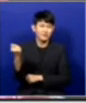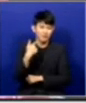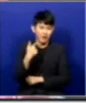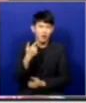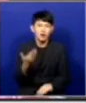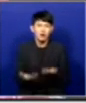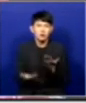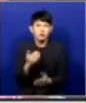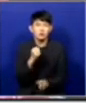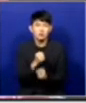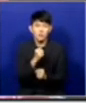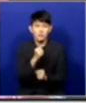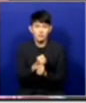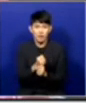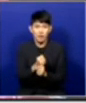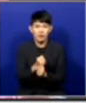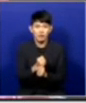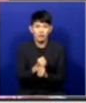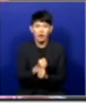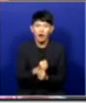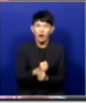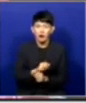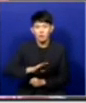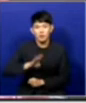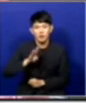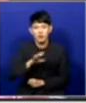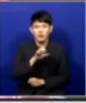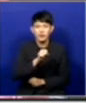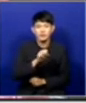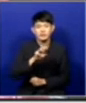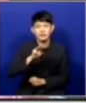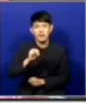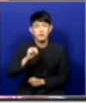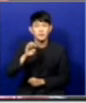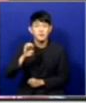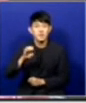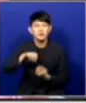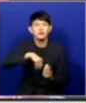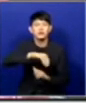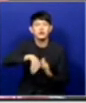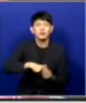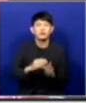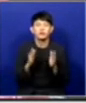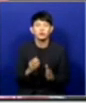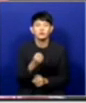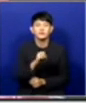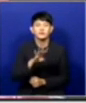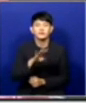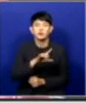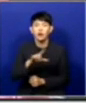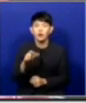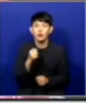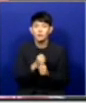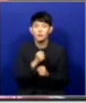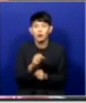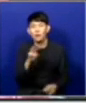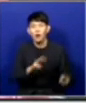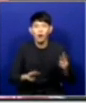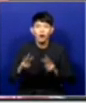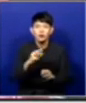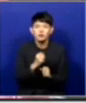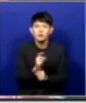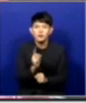ใน SME กว่า14ล้านคนยังไม่มีงานทำนี่